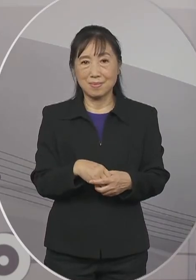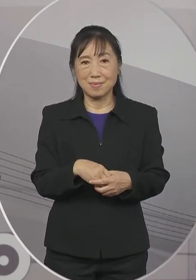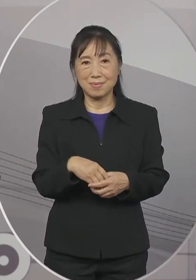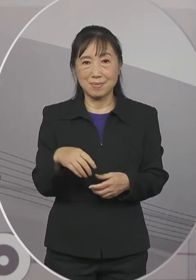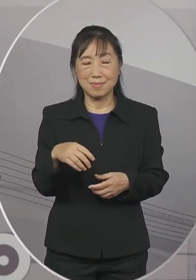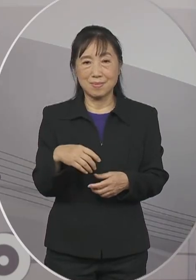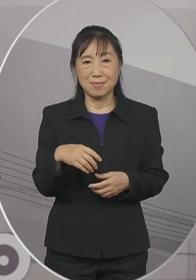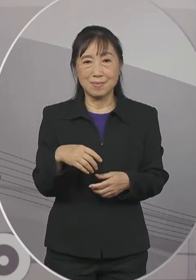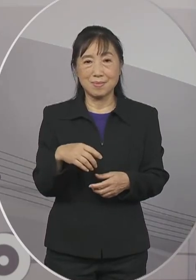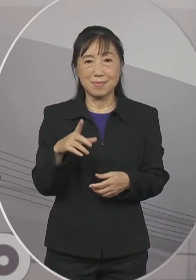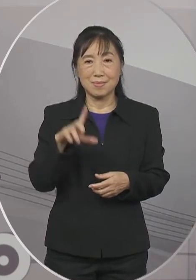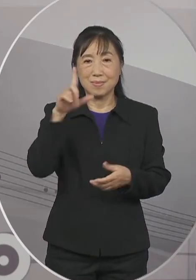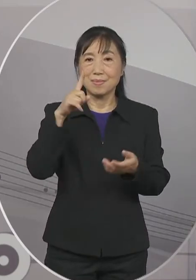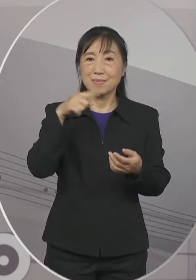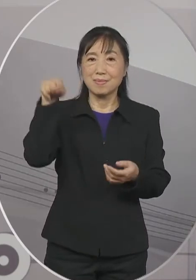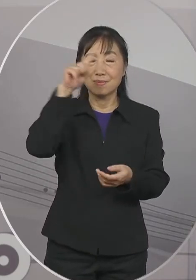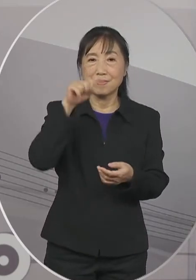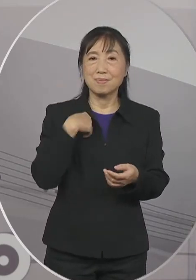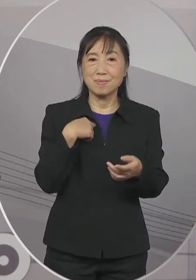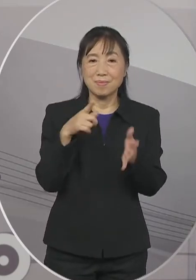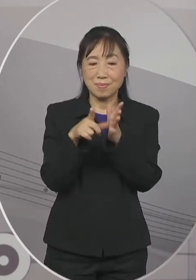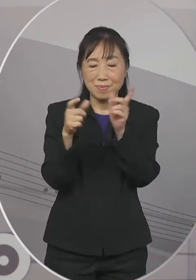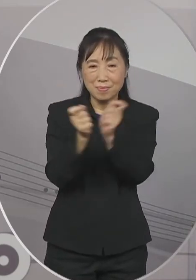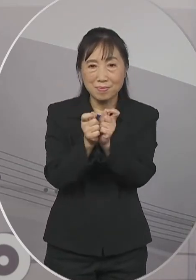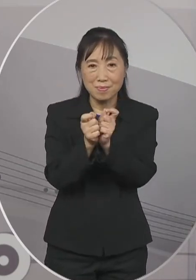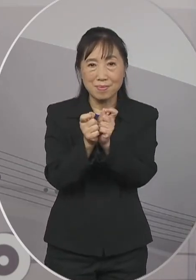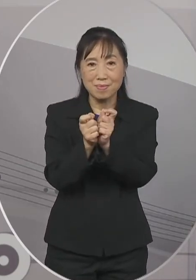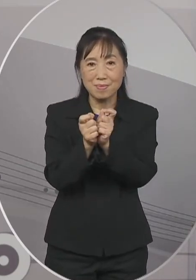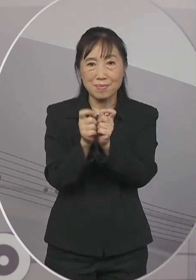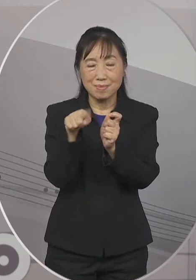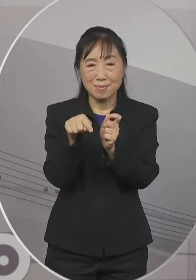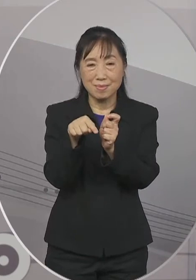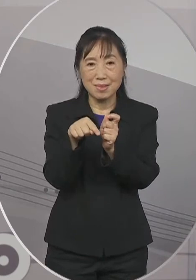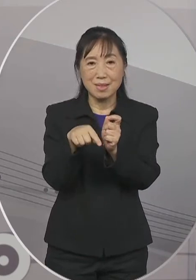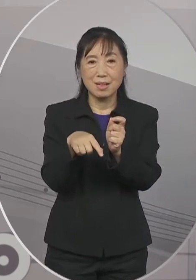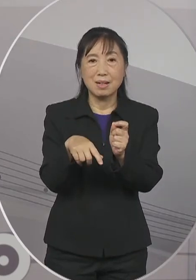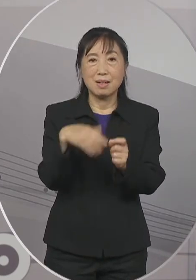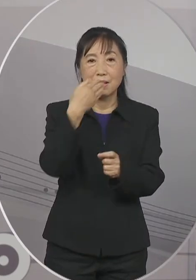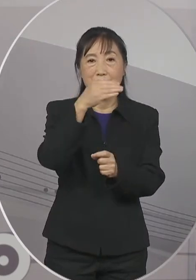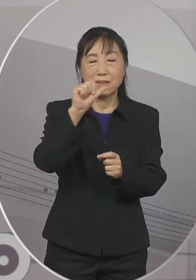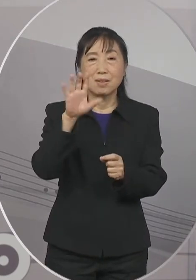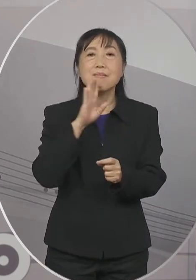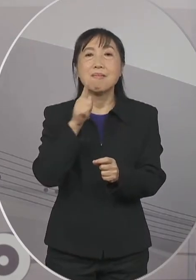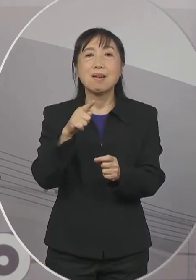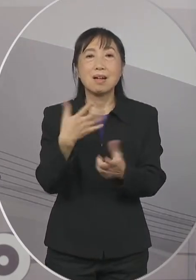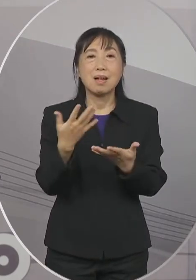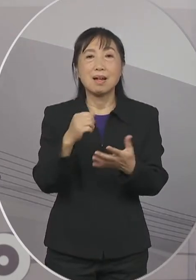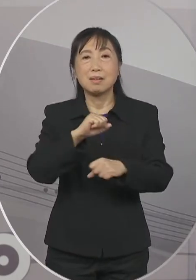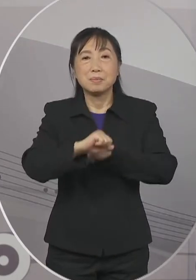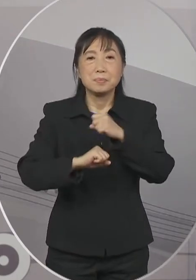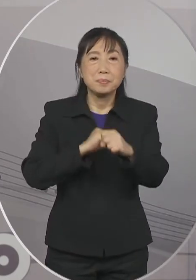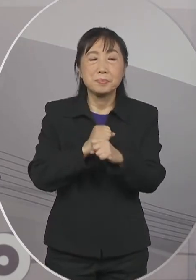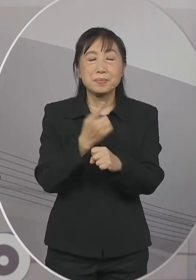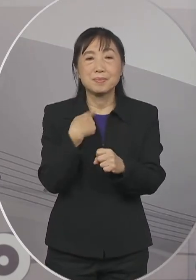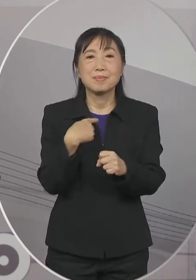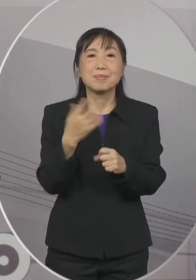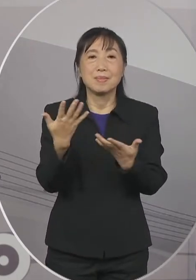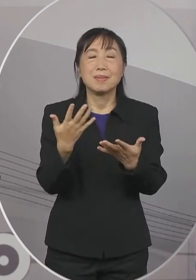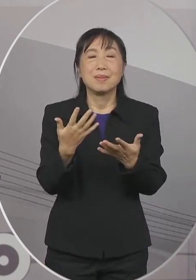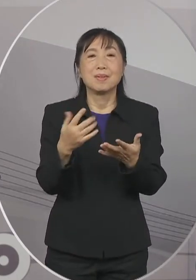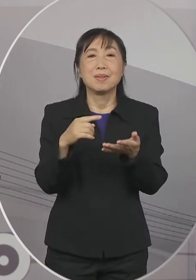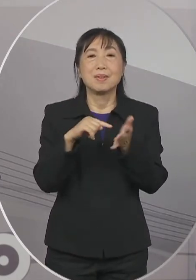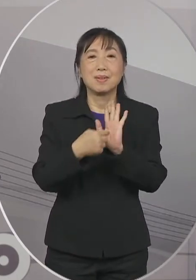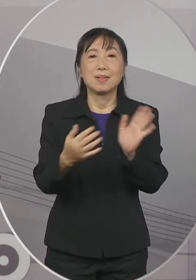上次呢，我在很短的时间，我就把这个所谓的九五的零趴操啊，就带了一下。但是我今天要把